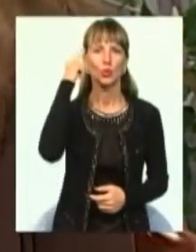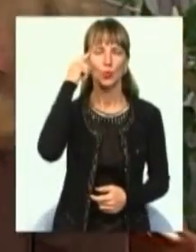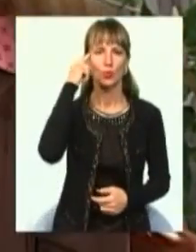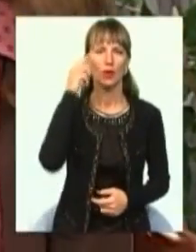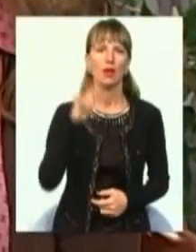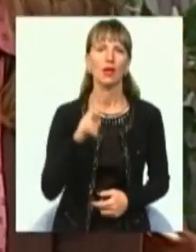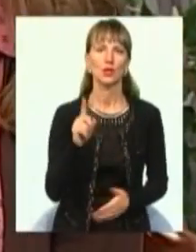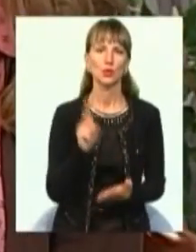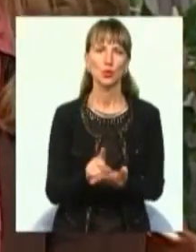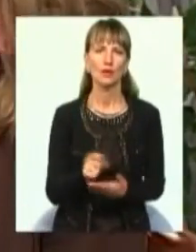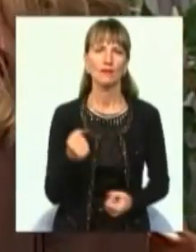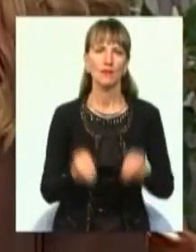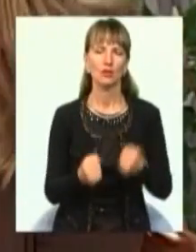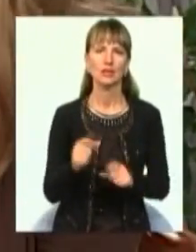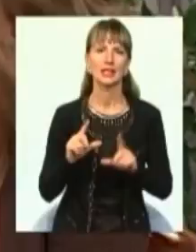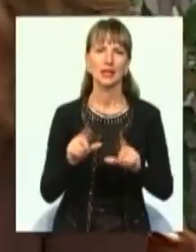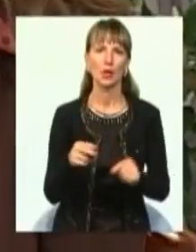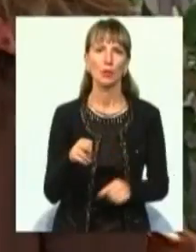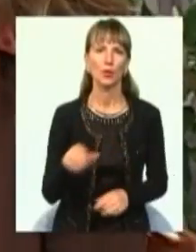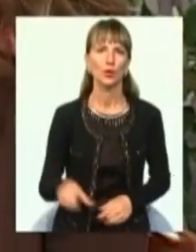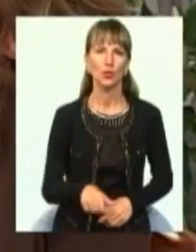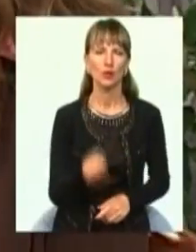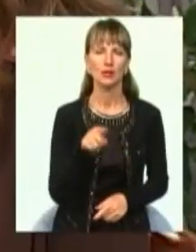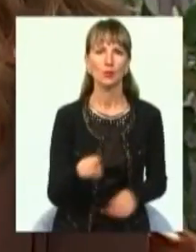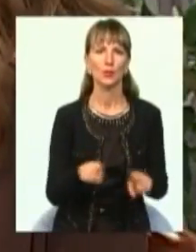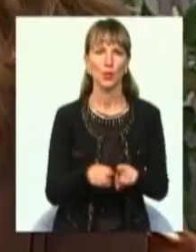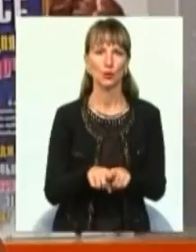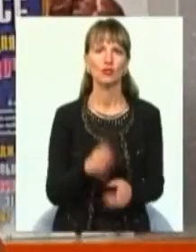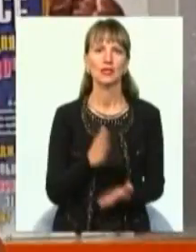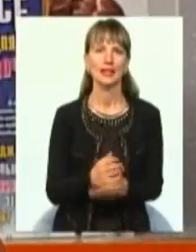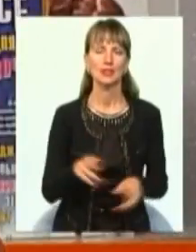як має водій їхати по дорозі? От там також ж якісь певні правила.